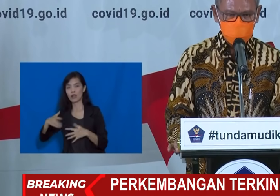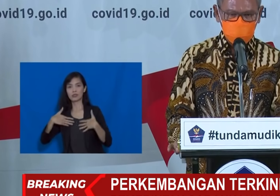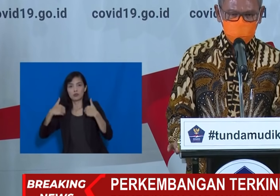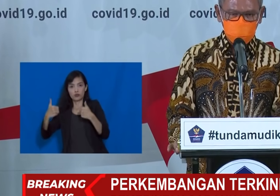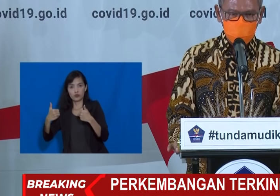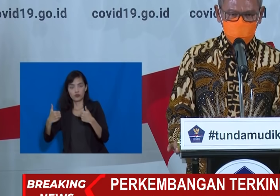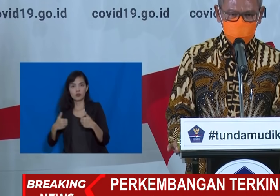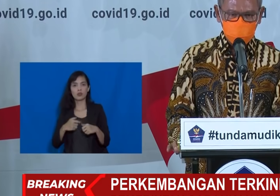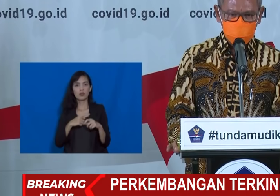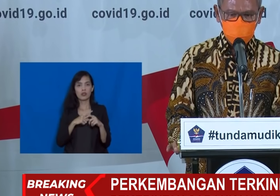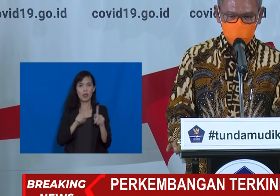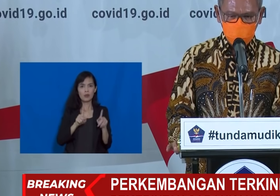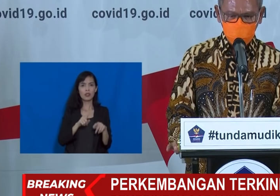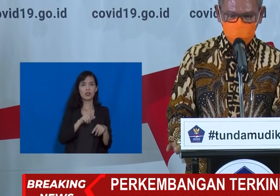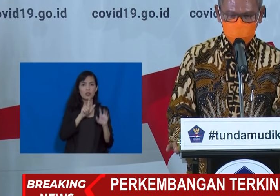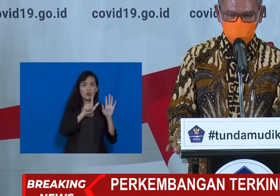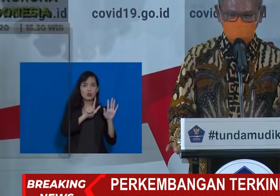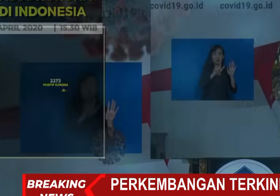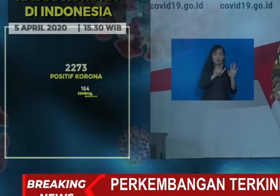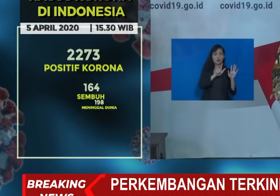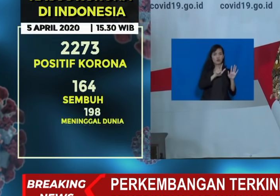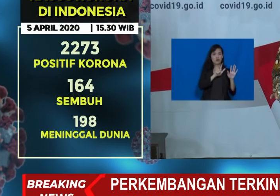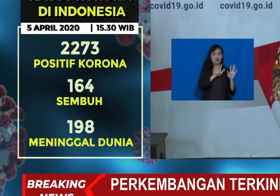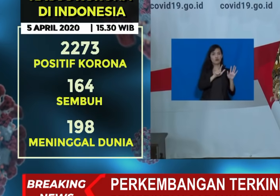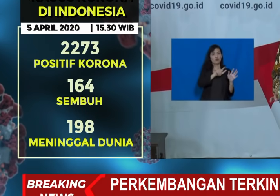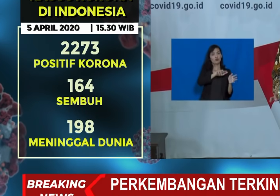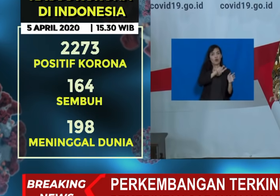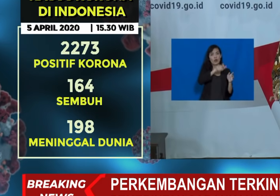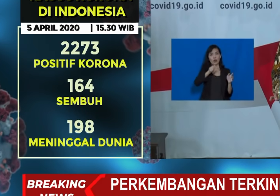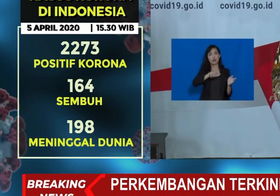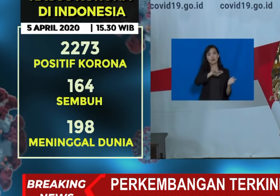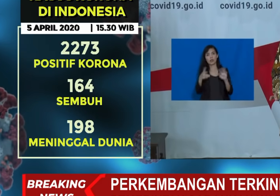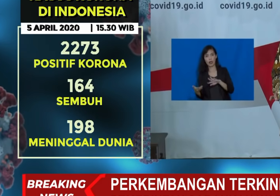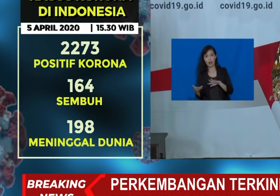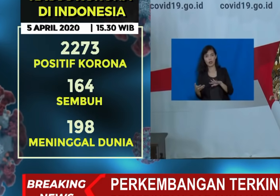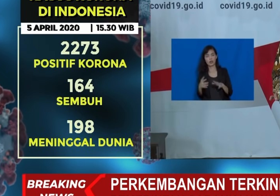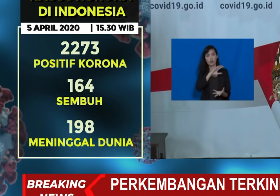Hai Kan masih ada tujuh orang yang meninggal sehingga jumlahnya menjadi